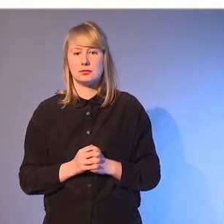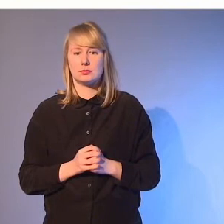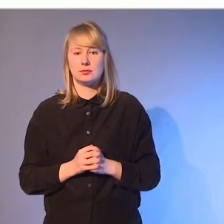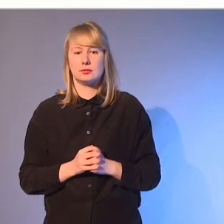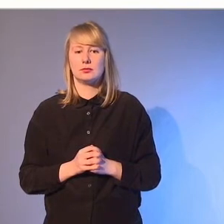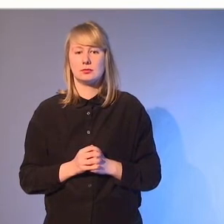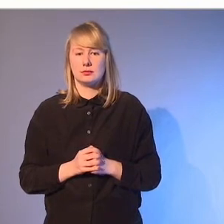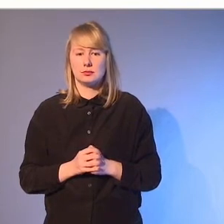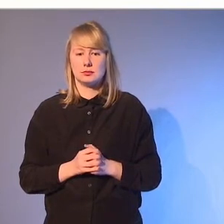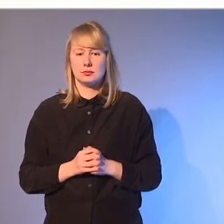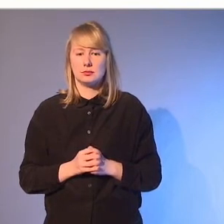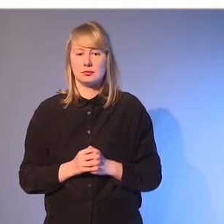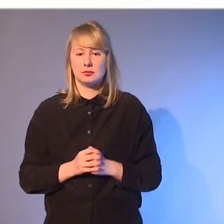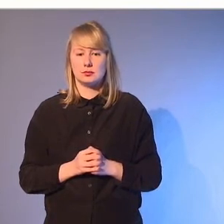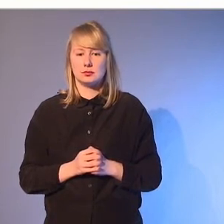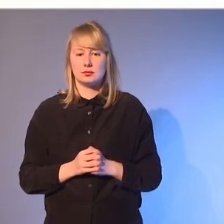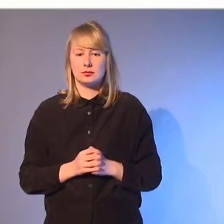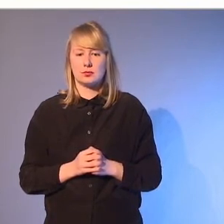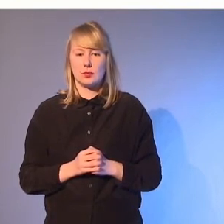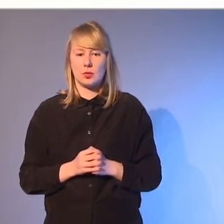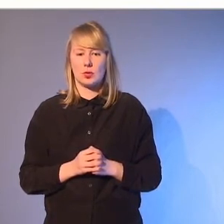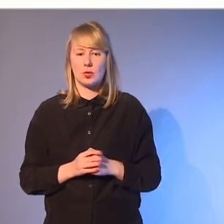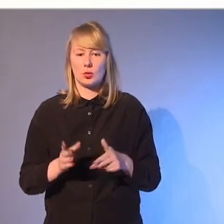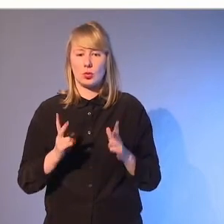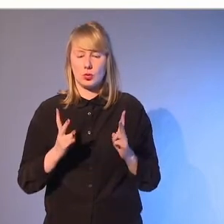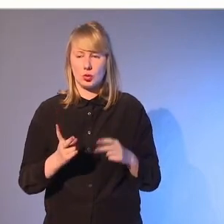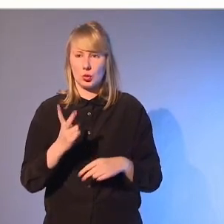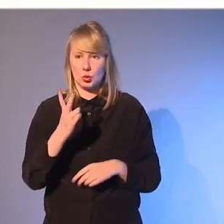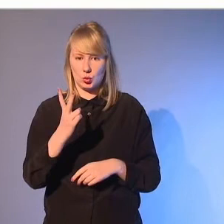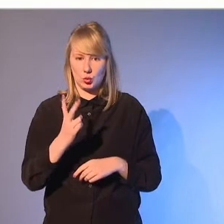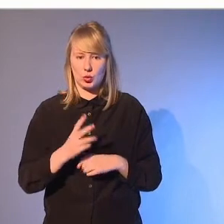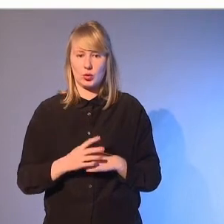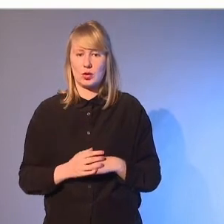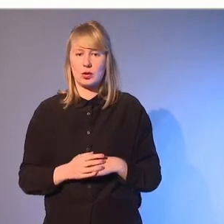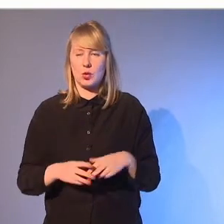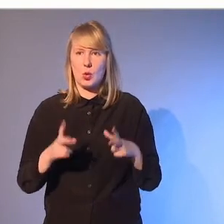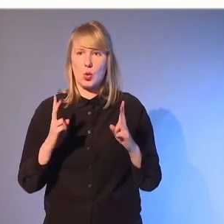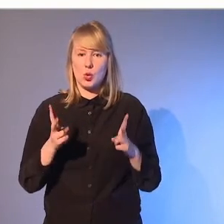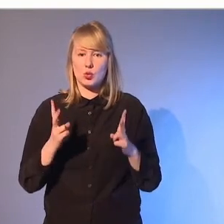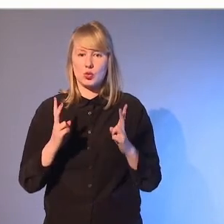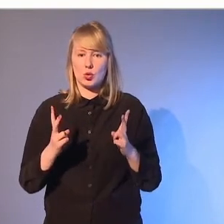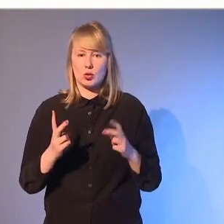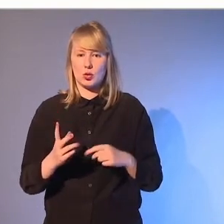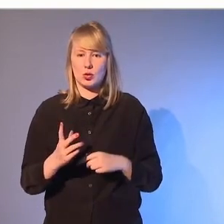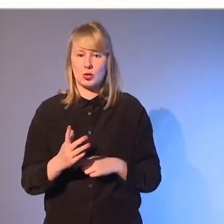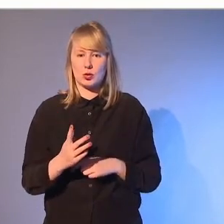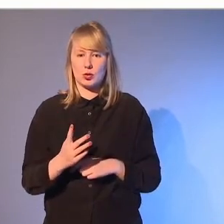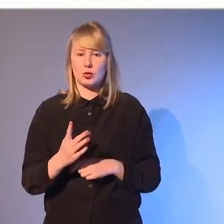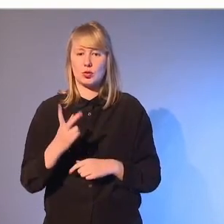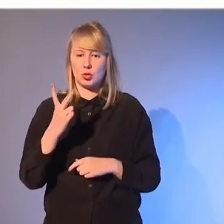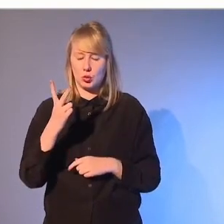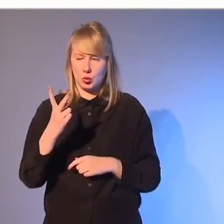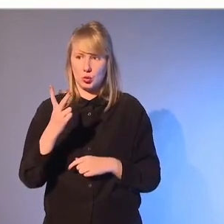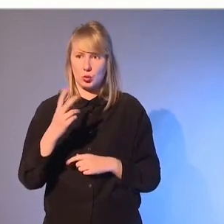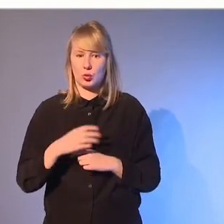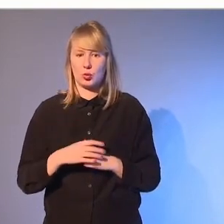42. Og da har jeg tatt 2 av eskene der. Og så det er 2 siste eskene